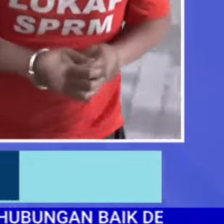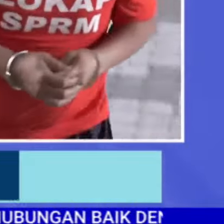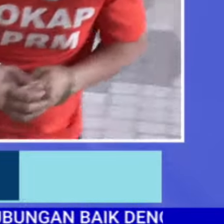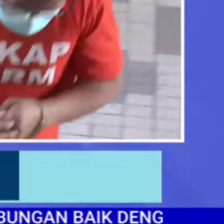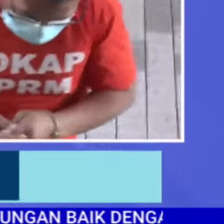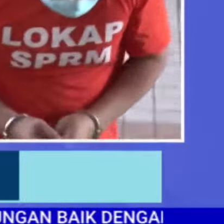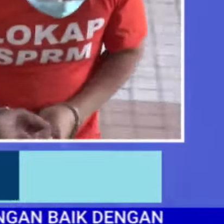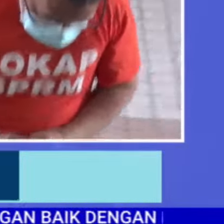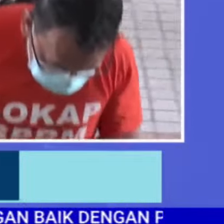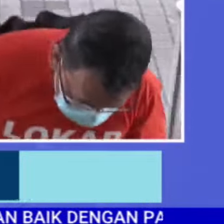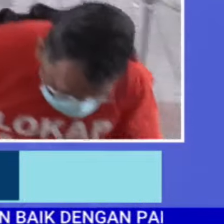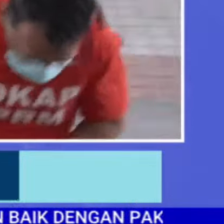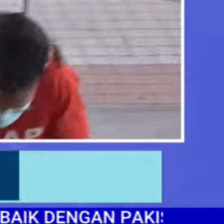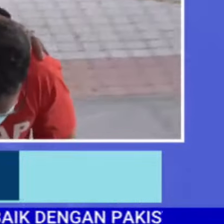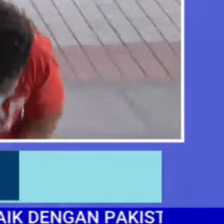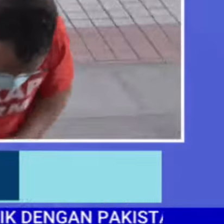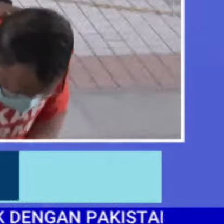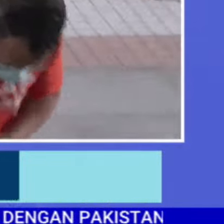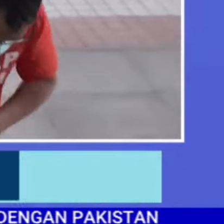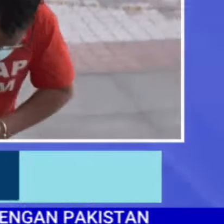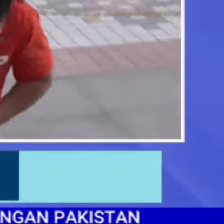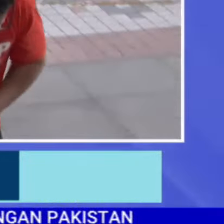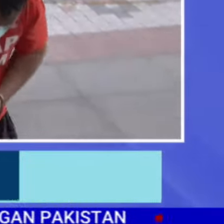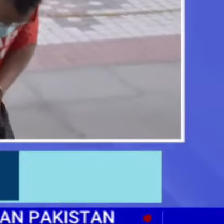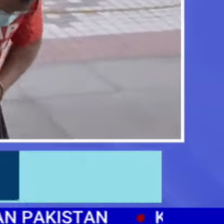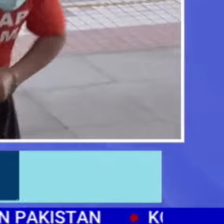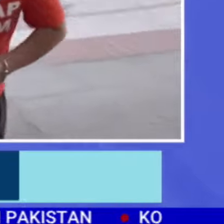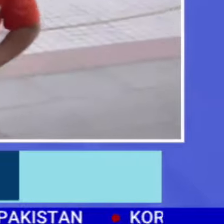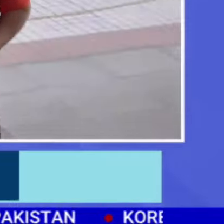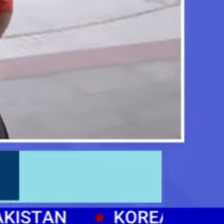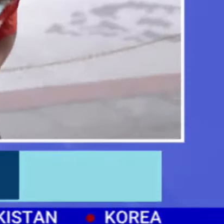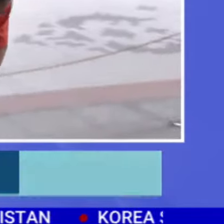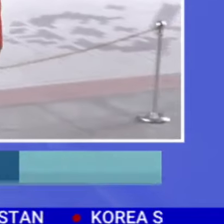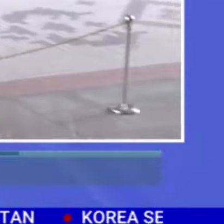bagi mengelak siasatan membabitkan program Jana Wibawa.